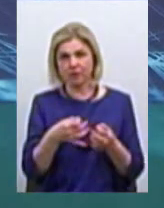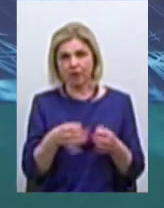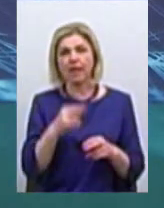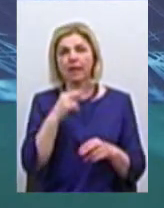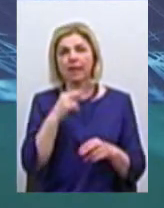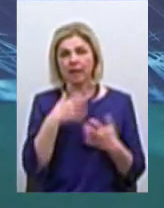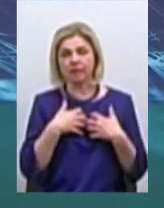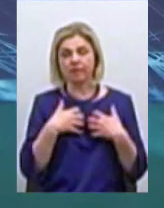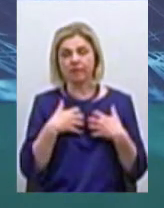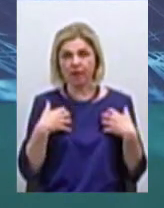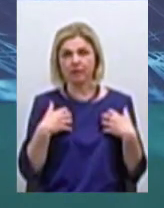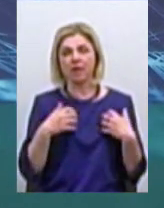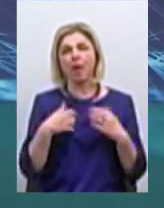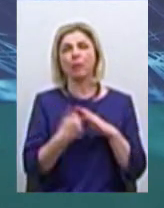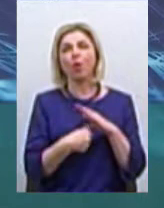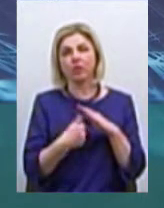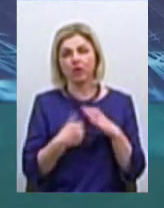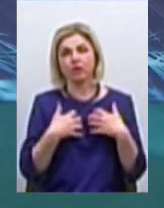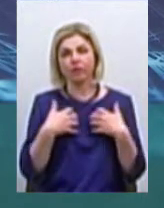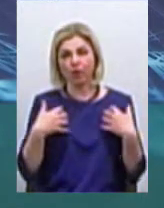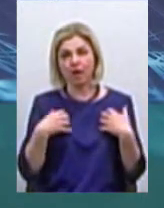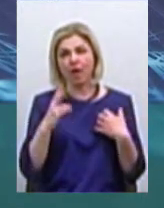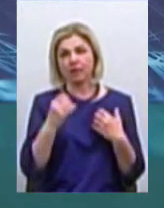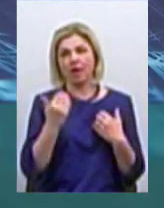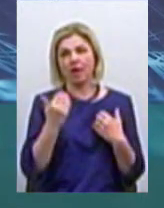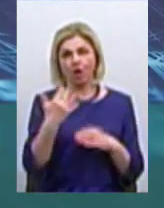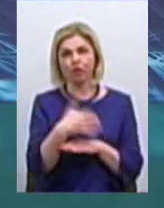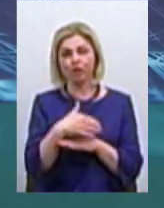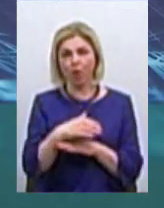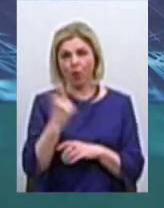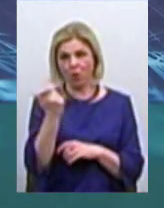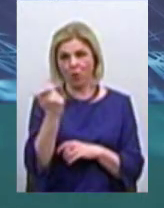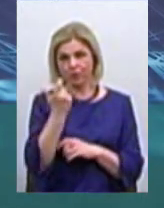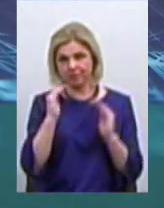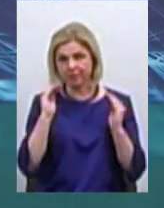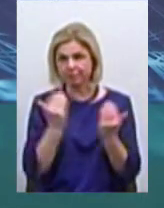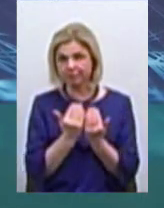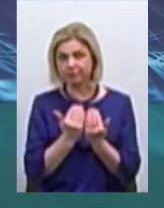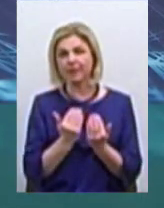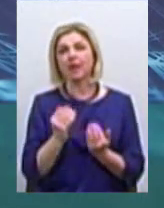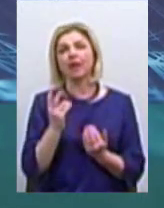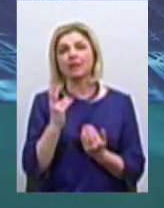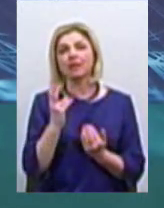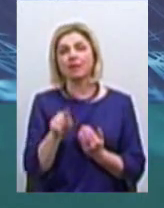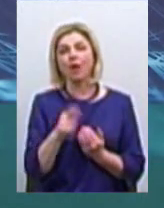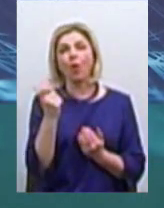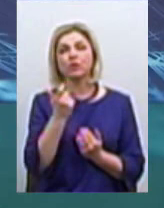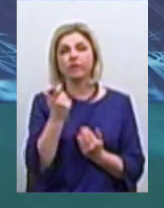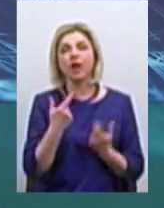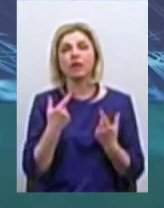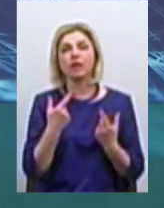диких тварин, бродячих тварин на свої подвір'я, на ті господарства,